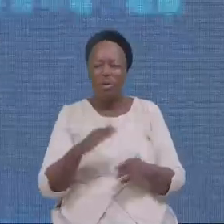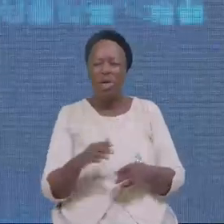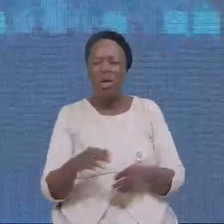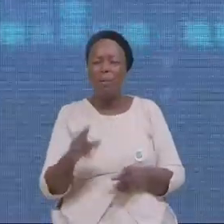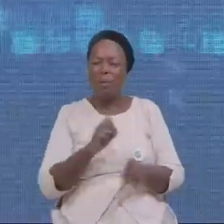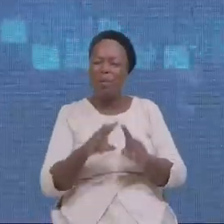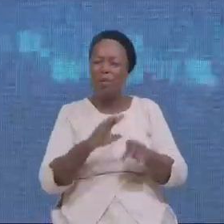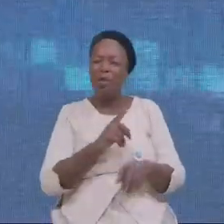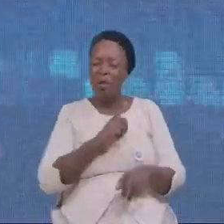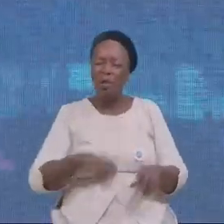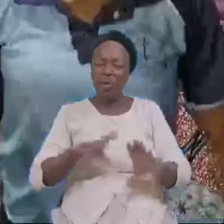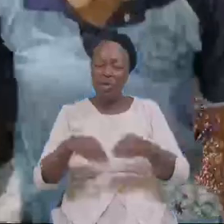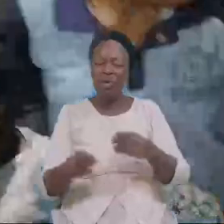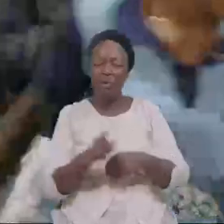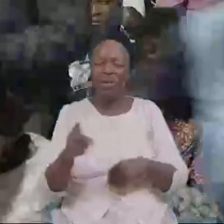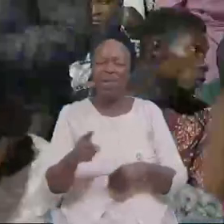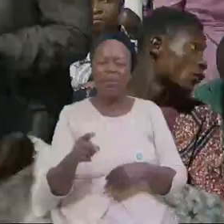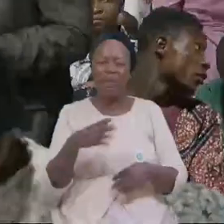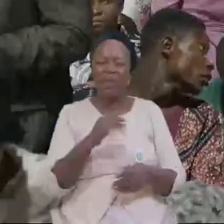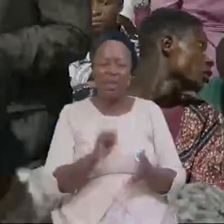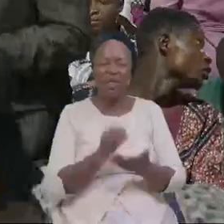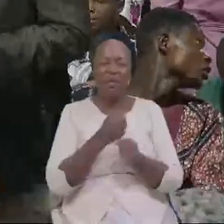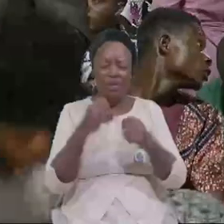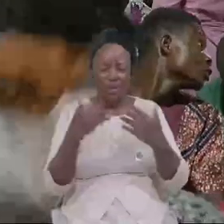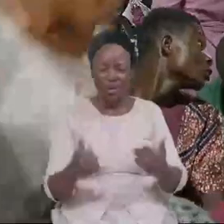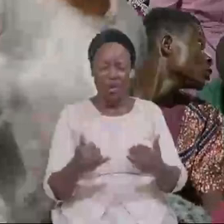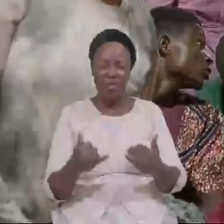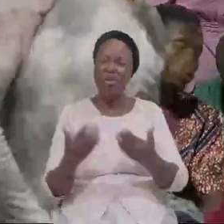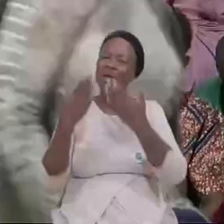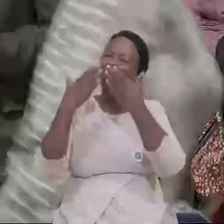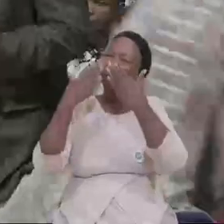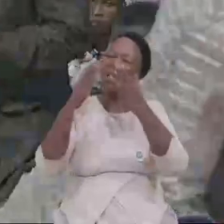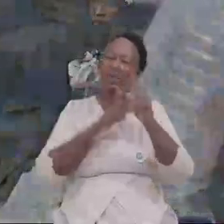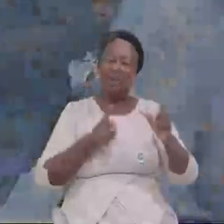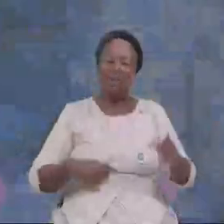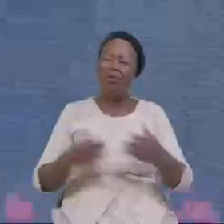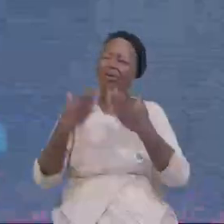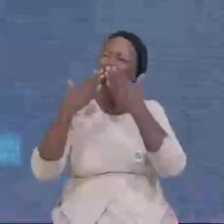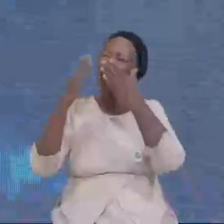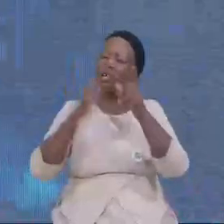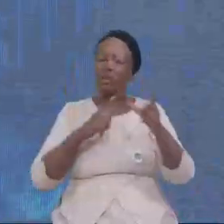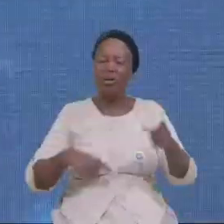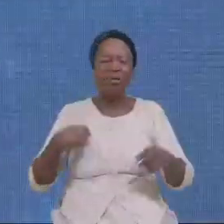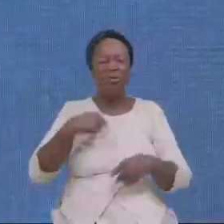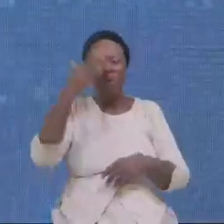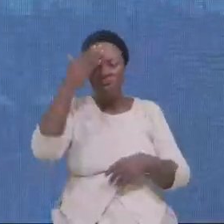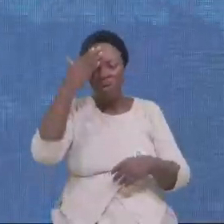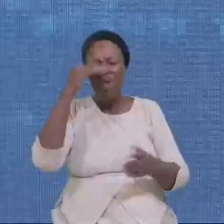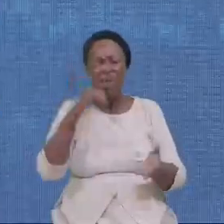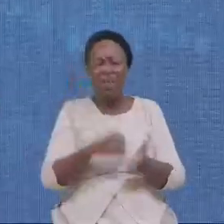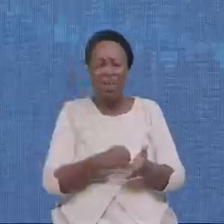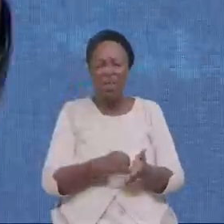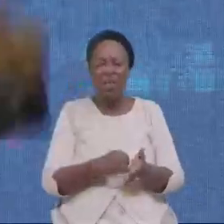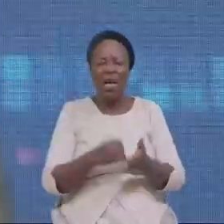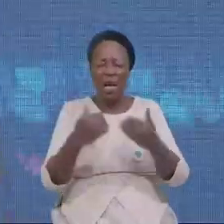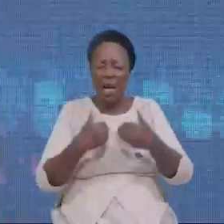Accorde-leur ce salut maintenant. Merci Seigneur, merci Seigneur. Nous savons que c'est